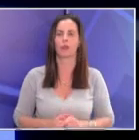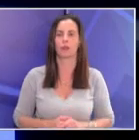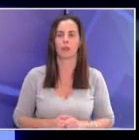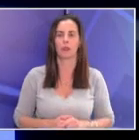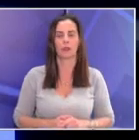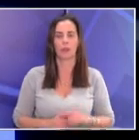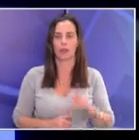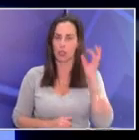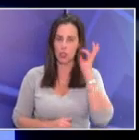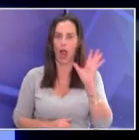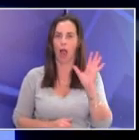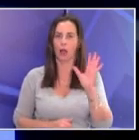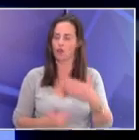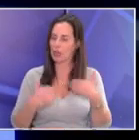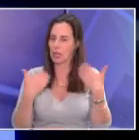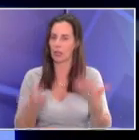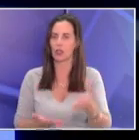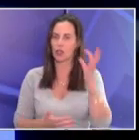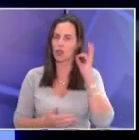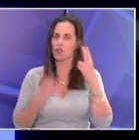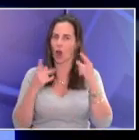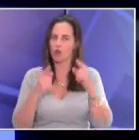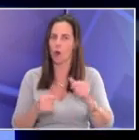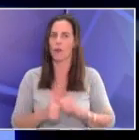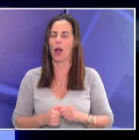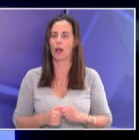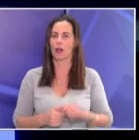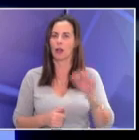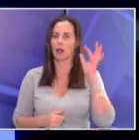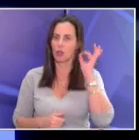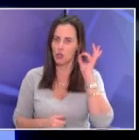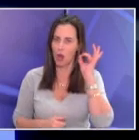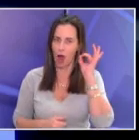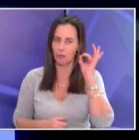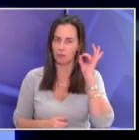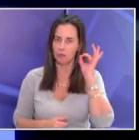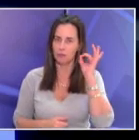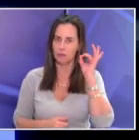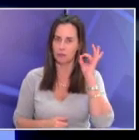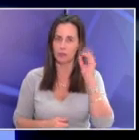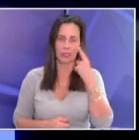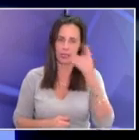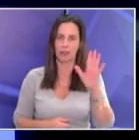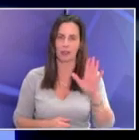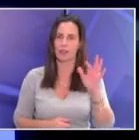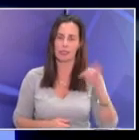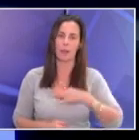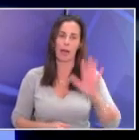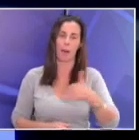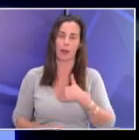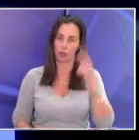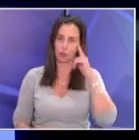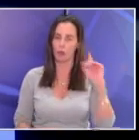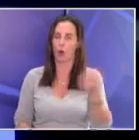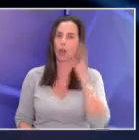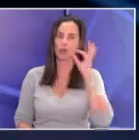רגב, אישה של נתינה, אישה אכפתניקית, אישה... תשמע, זה פגע גם בי. אני חושבת